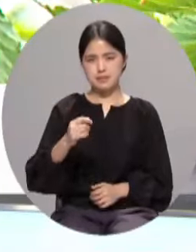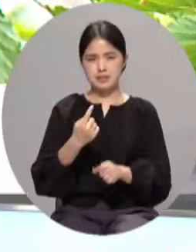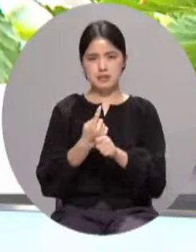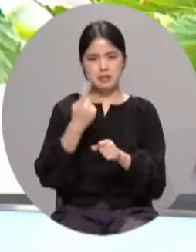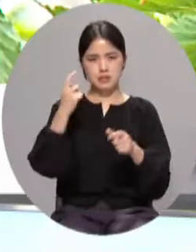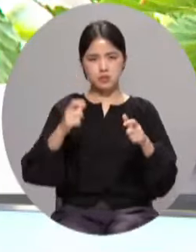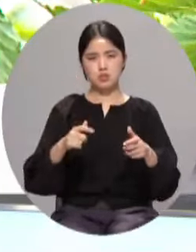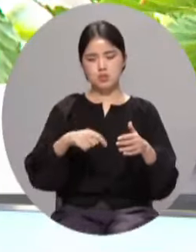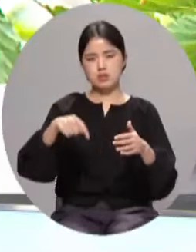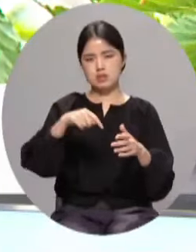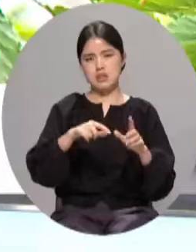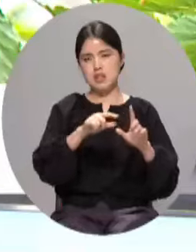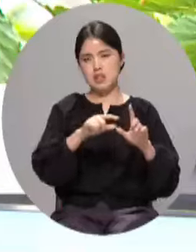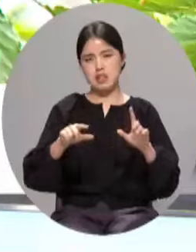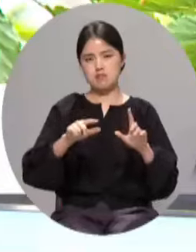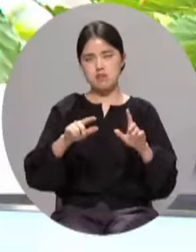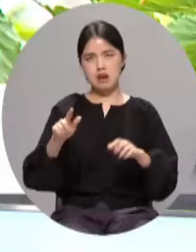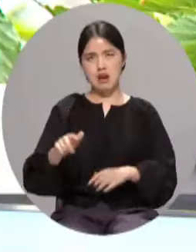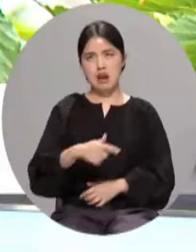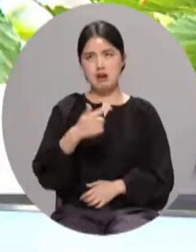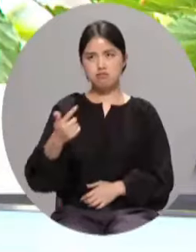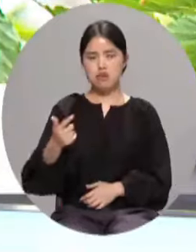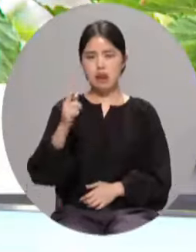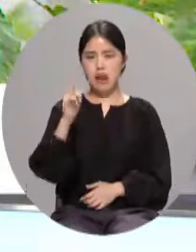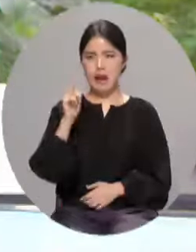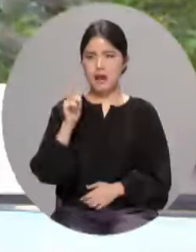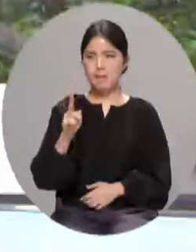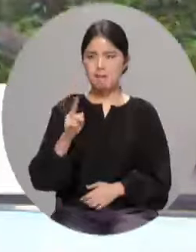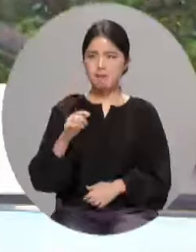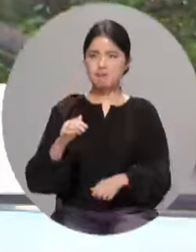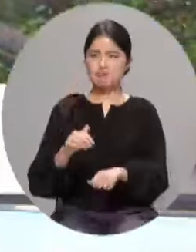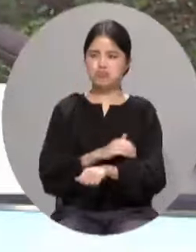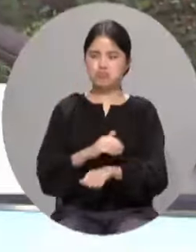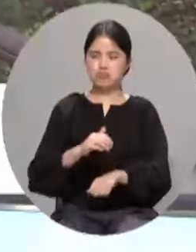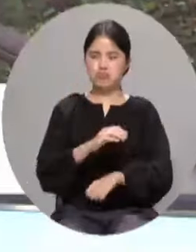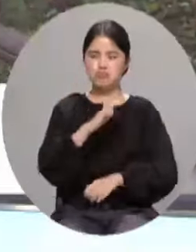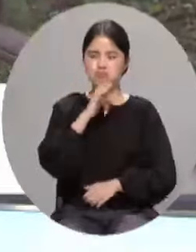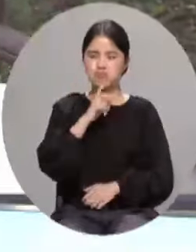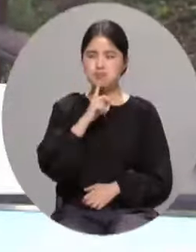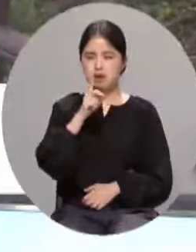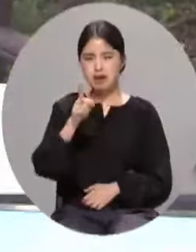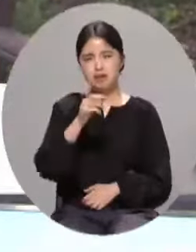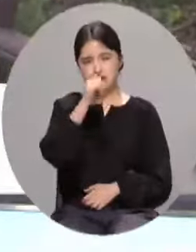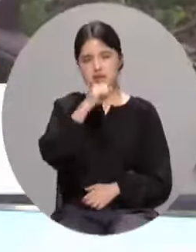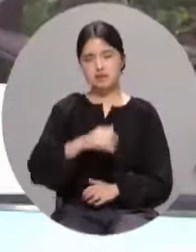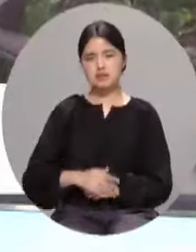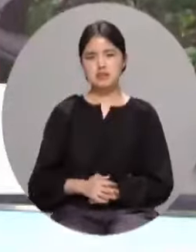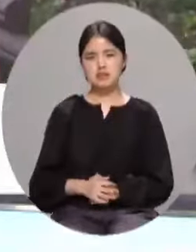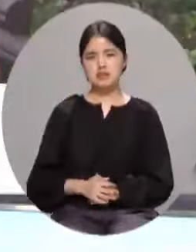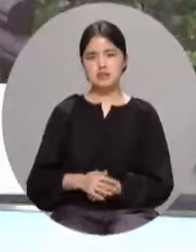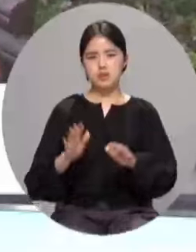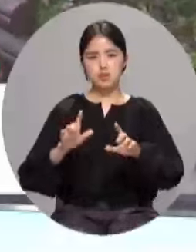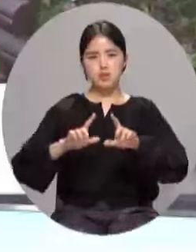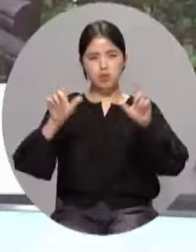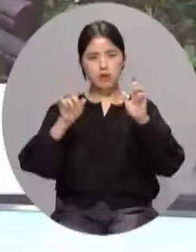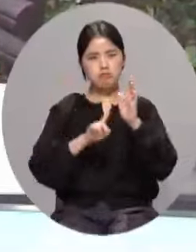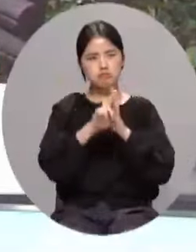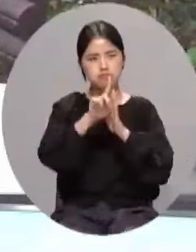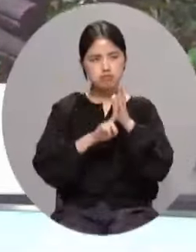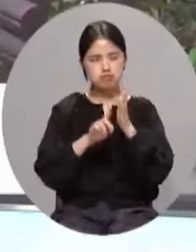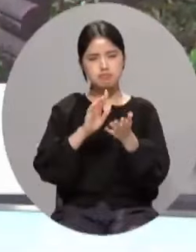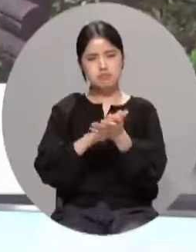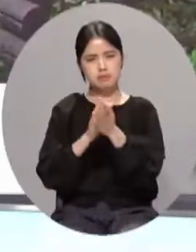도내 일부 지역에선 거의 하루에 한 번꼴로 불편 민원이 발생할 정도였습니다. 올해는 이상기온 등